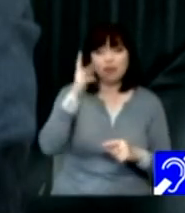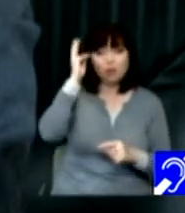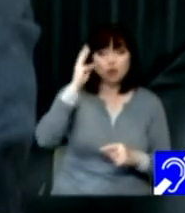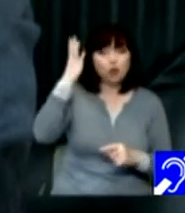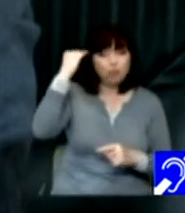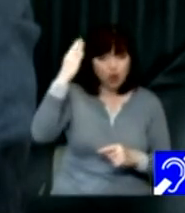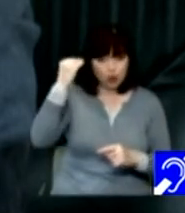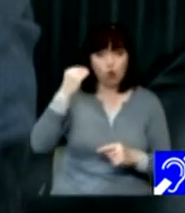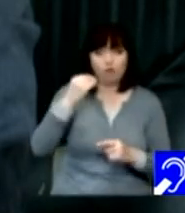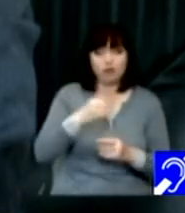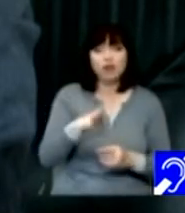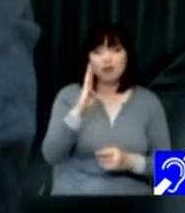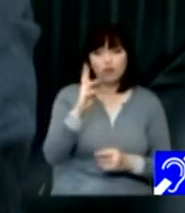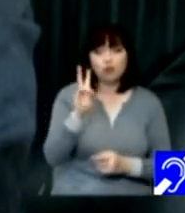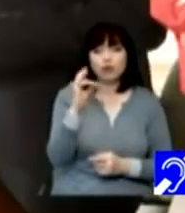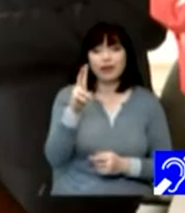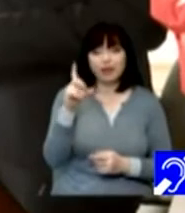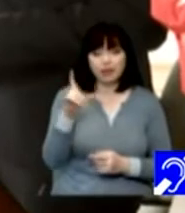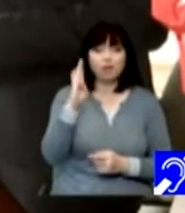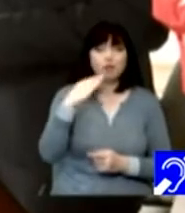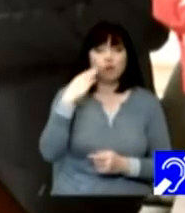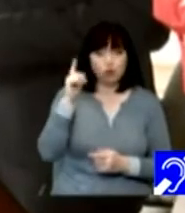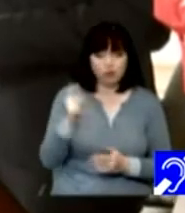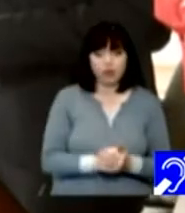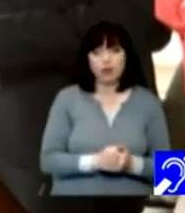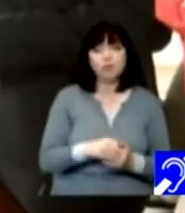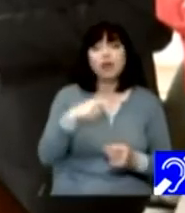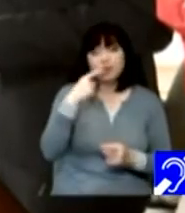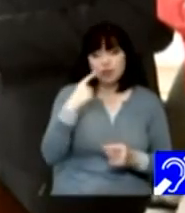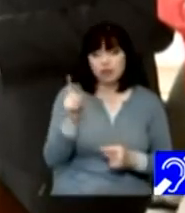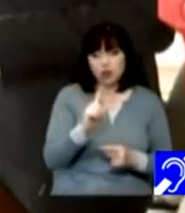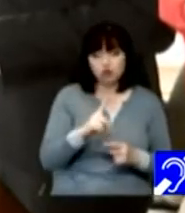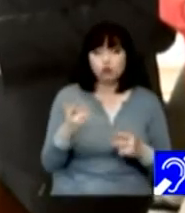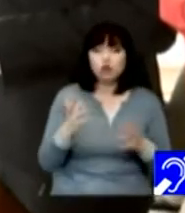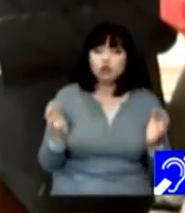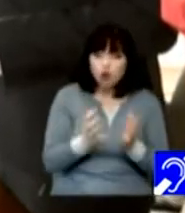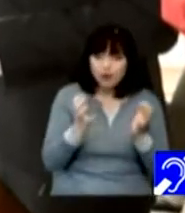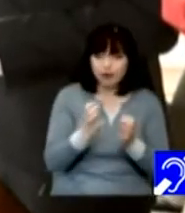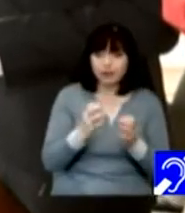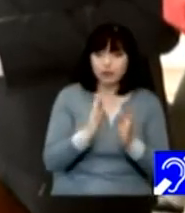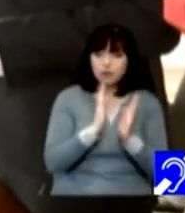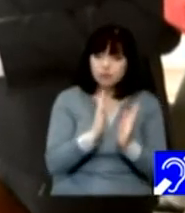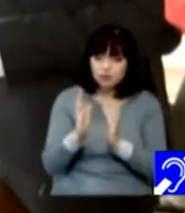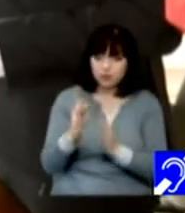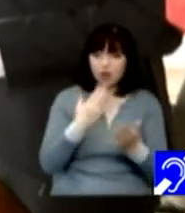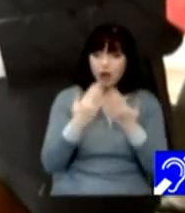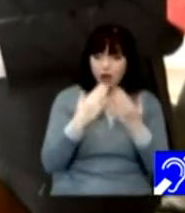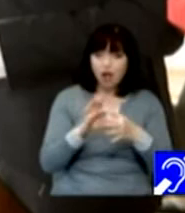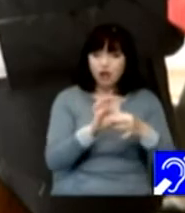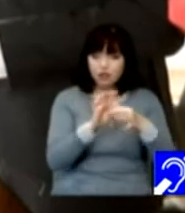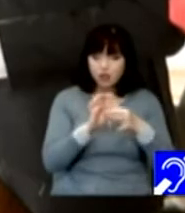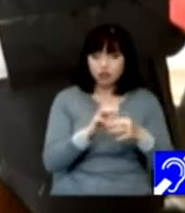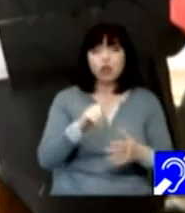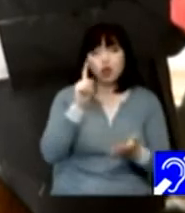București, excelența sa, Victor Chirilă. Oficialii au decis că pentru a păstra o constantă în relațiile diplomatice, este nevoie